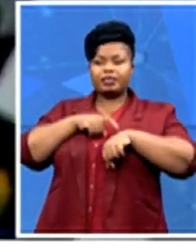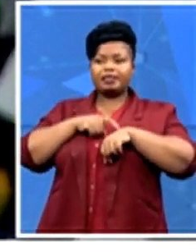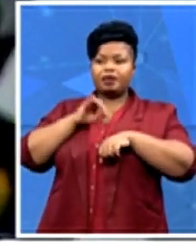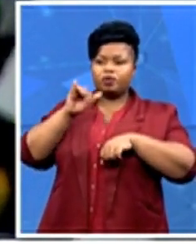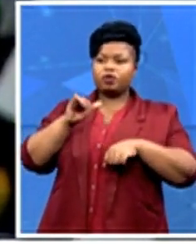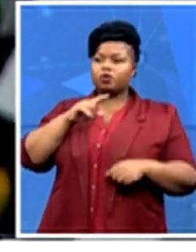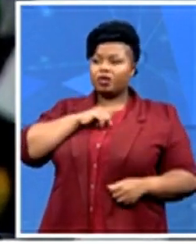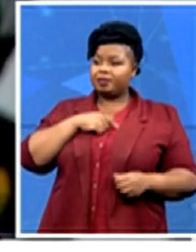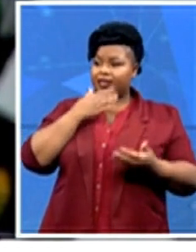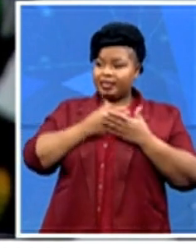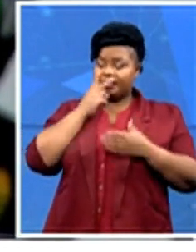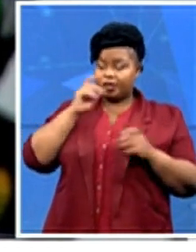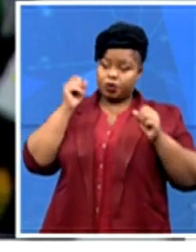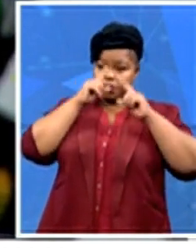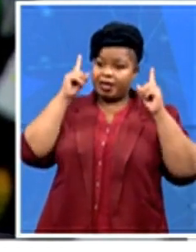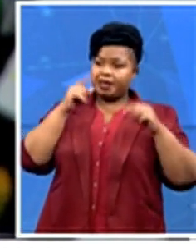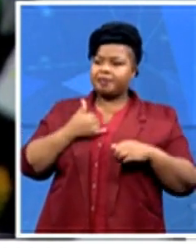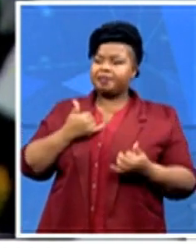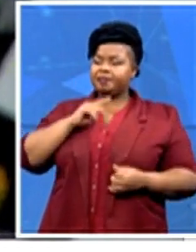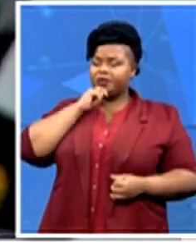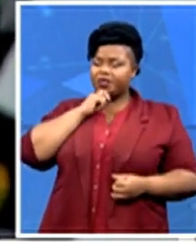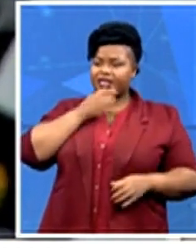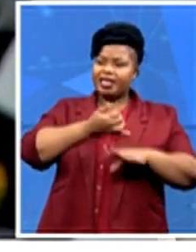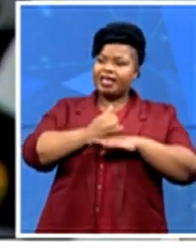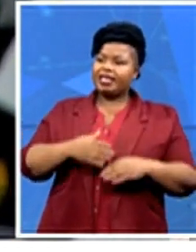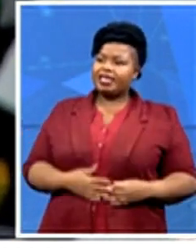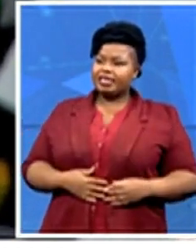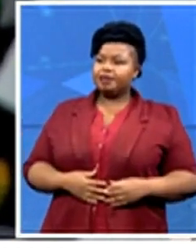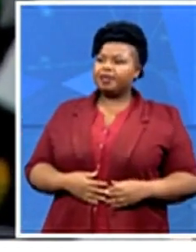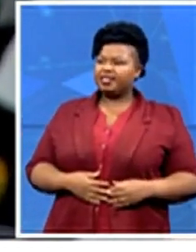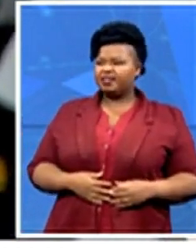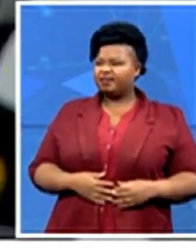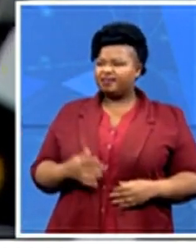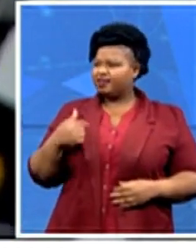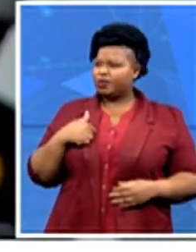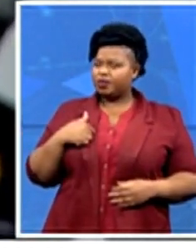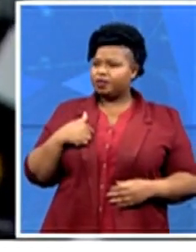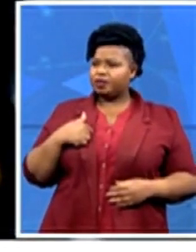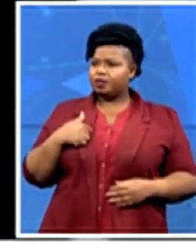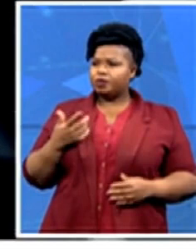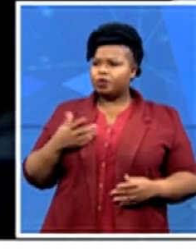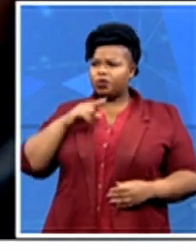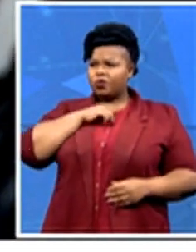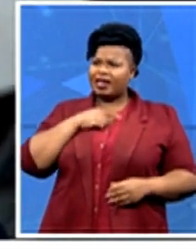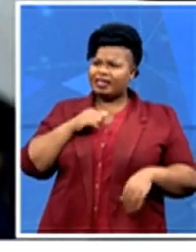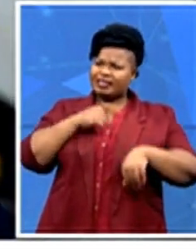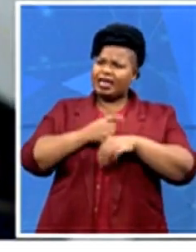namhlanje isikhathi besike sithi ukuhamba kancinci nje lapha ngo. Yes, sengikhona.